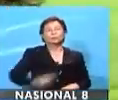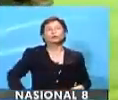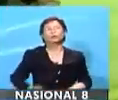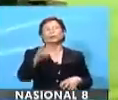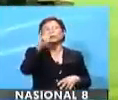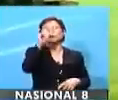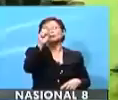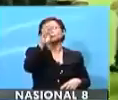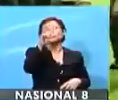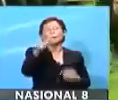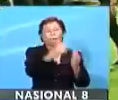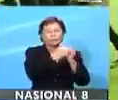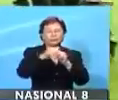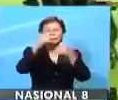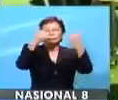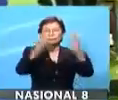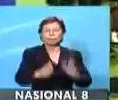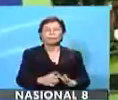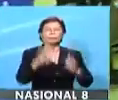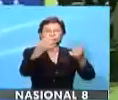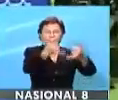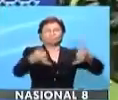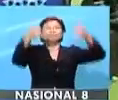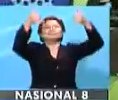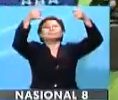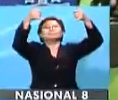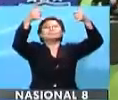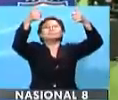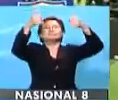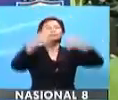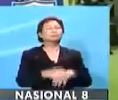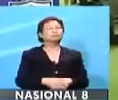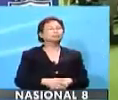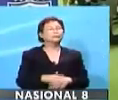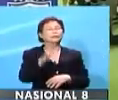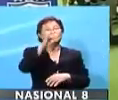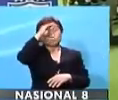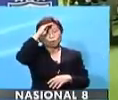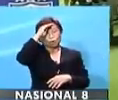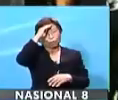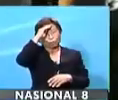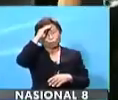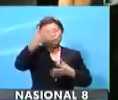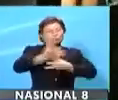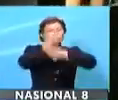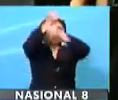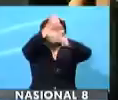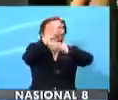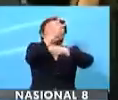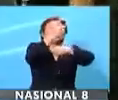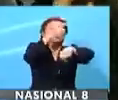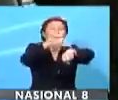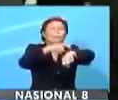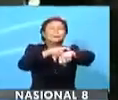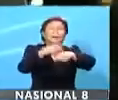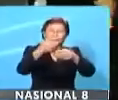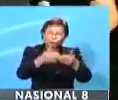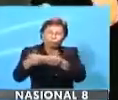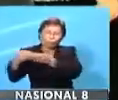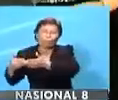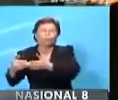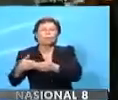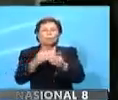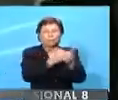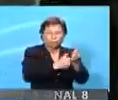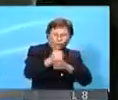padang bersama pemain-pemain untuk menjulang Piala Liga Super. JDT dijulang sebagai juara dua musim berturut-turut mengatasi